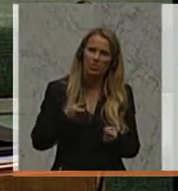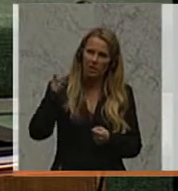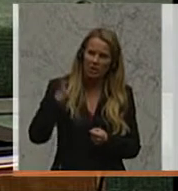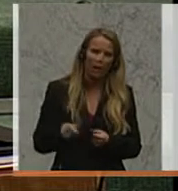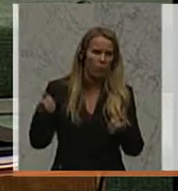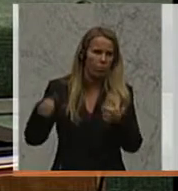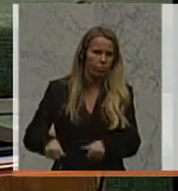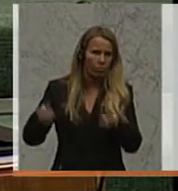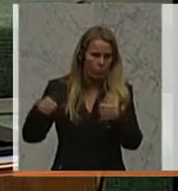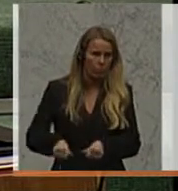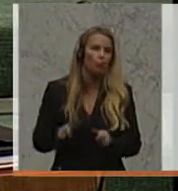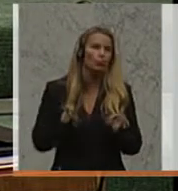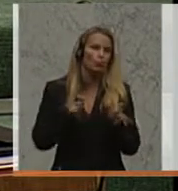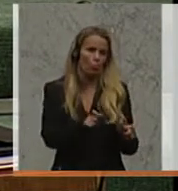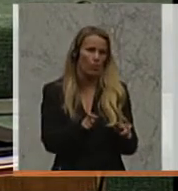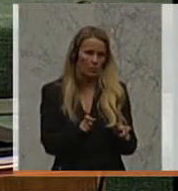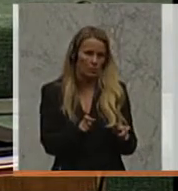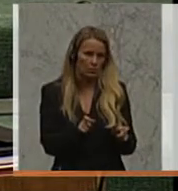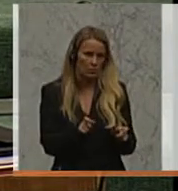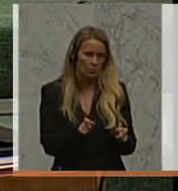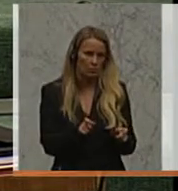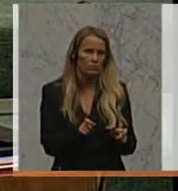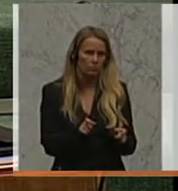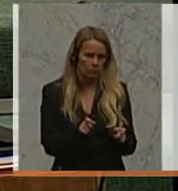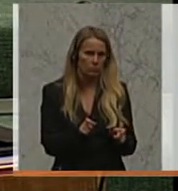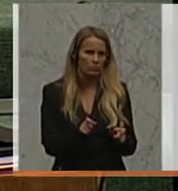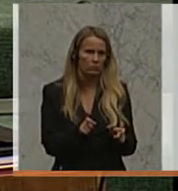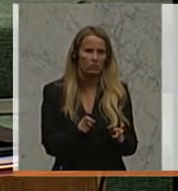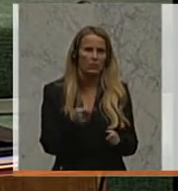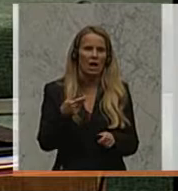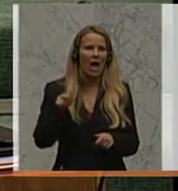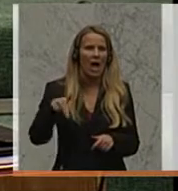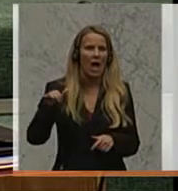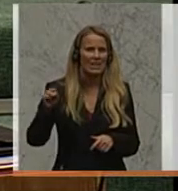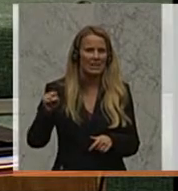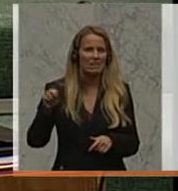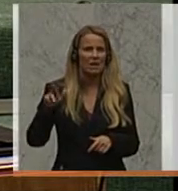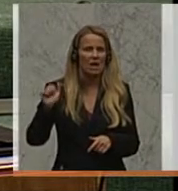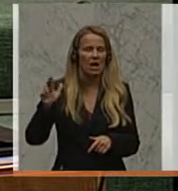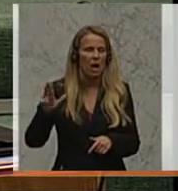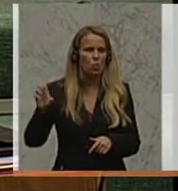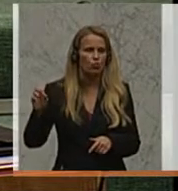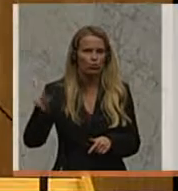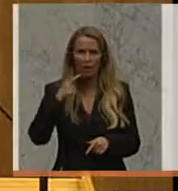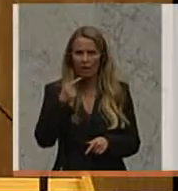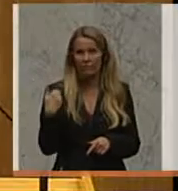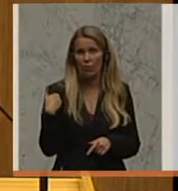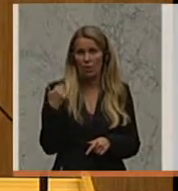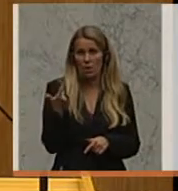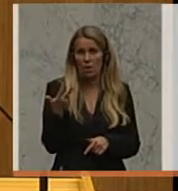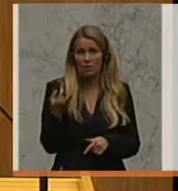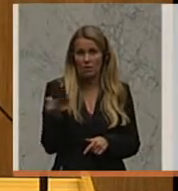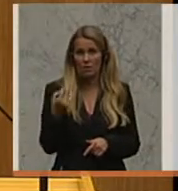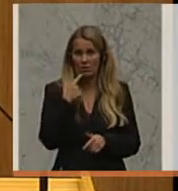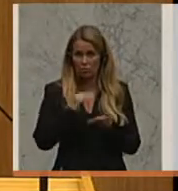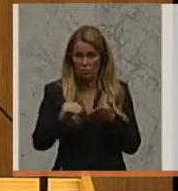zu stoppen. Und in dem Sinn zitiere ich Hans Rauscher, der vor wenigen Tagen geschrieben hat: Natürlich